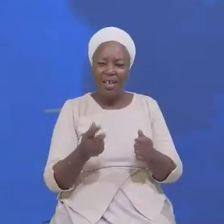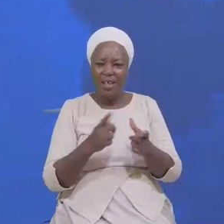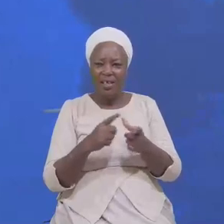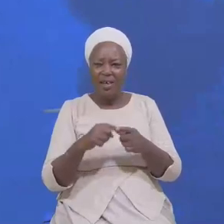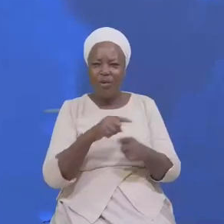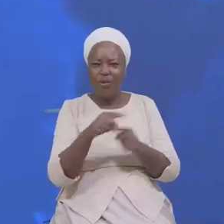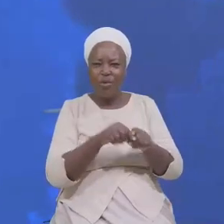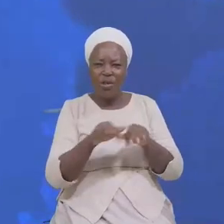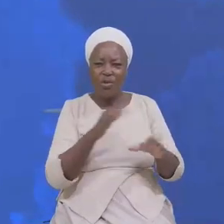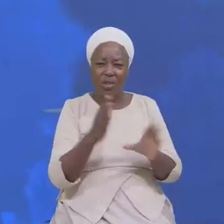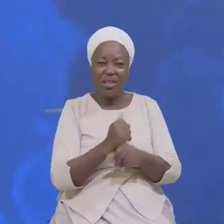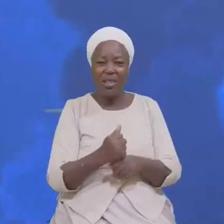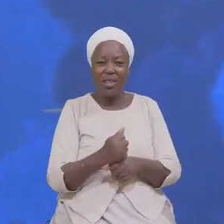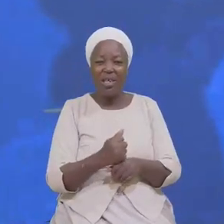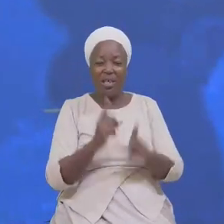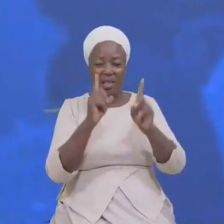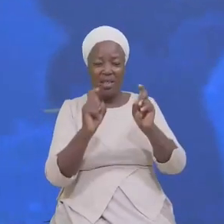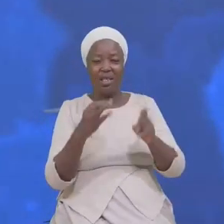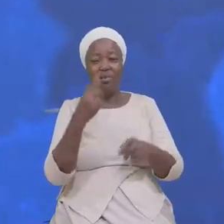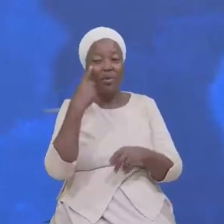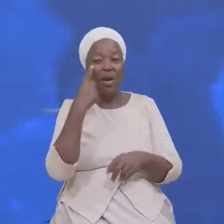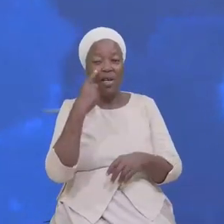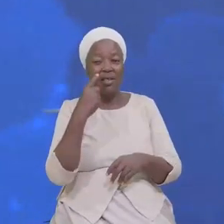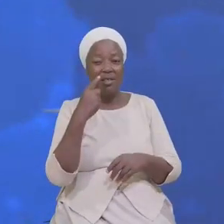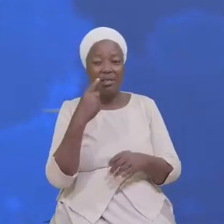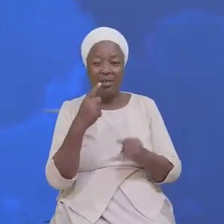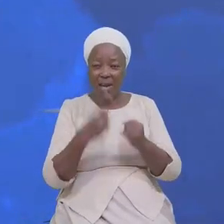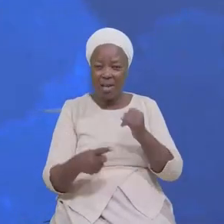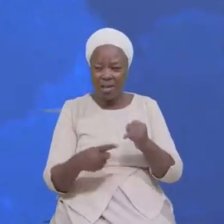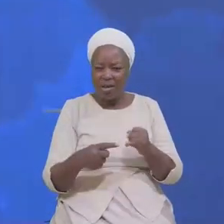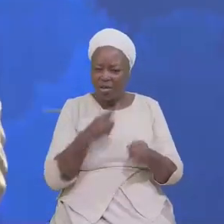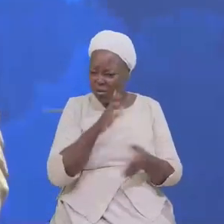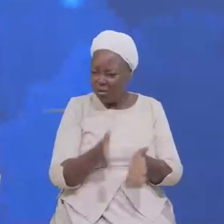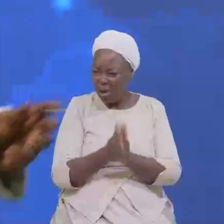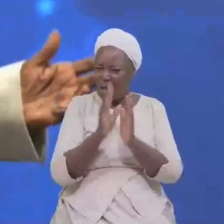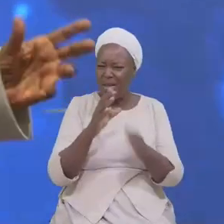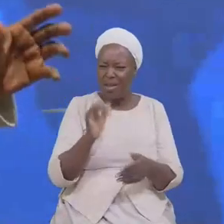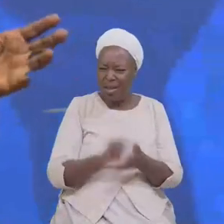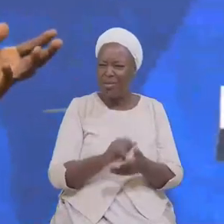Quand est-ce que tu as fait le test des yeux pour la dernière fois? Tu lui poses pas la question.